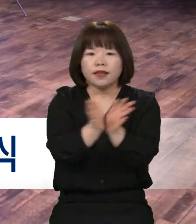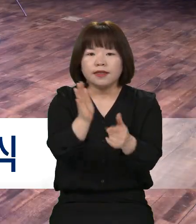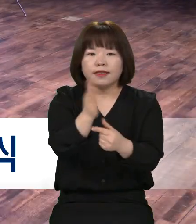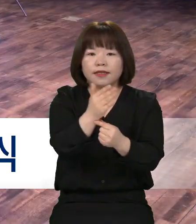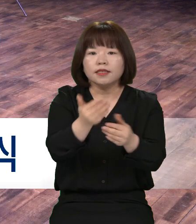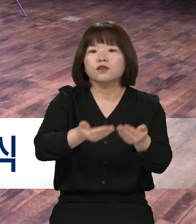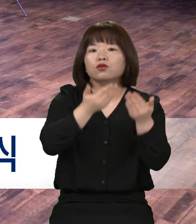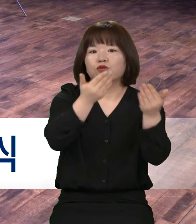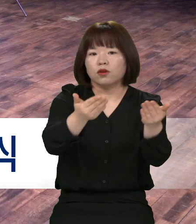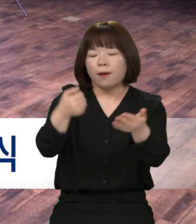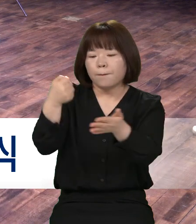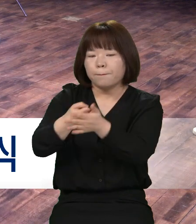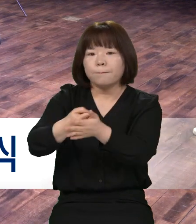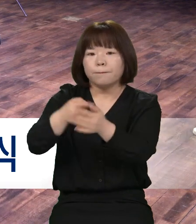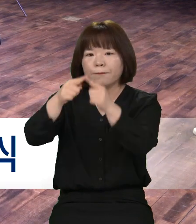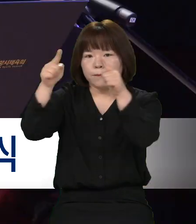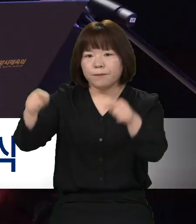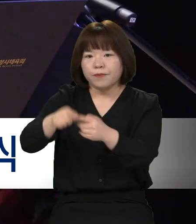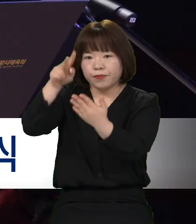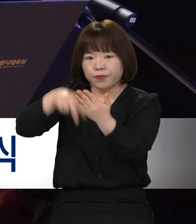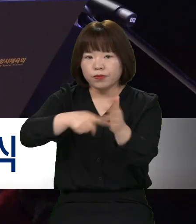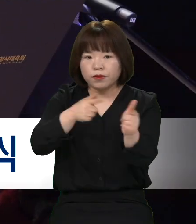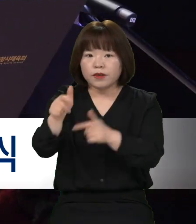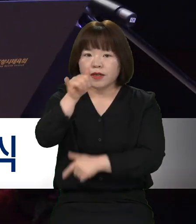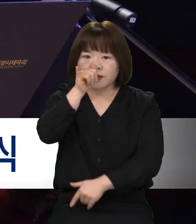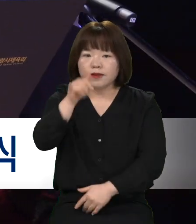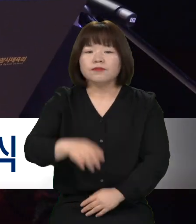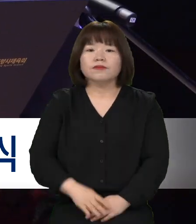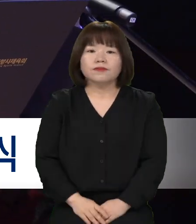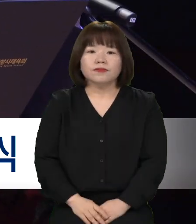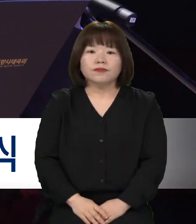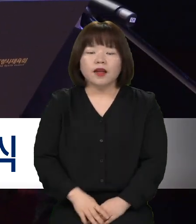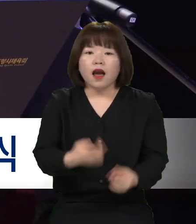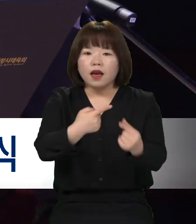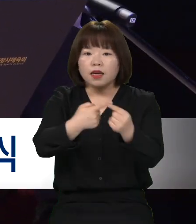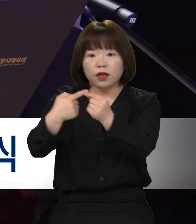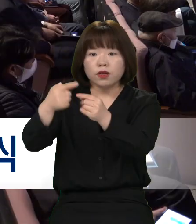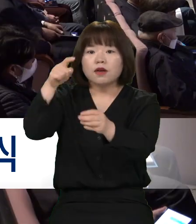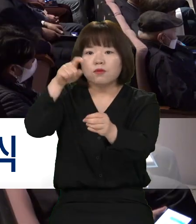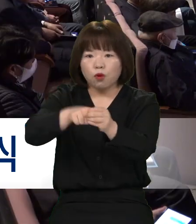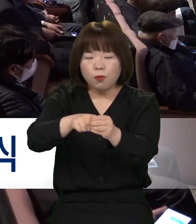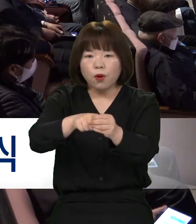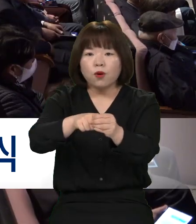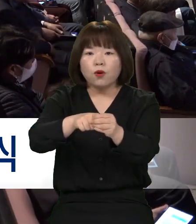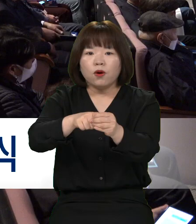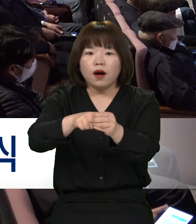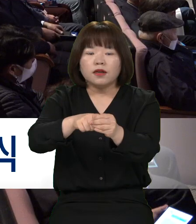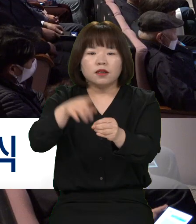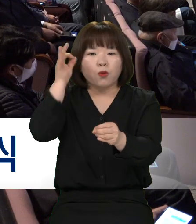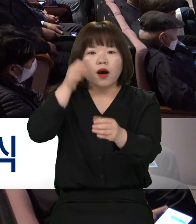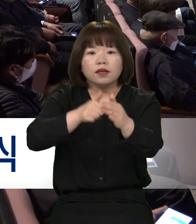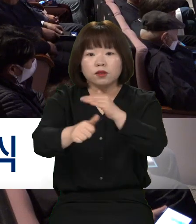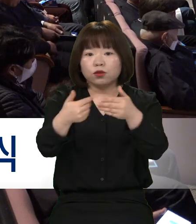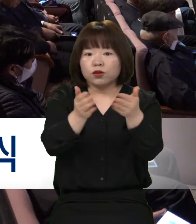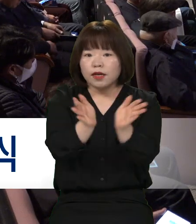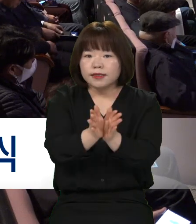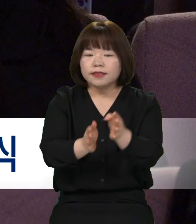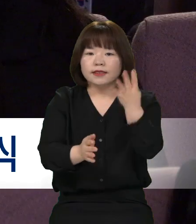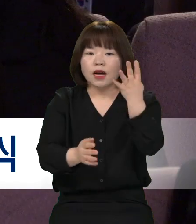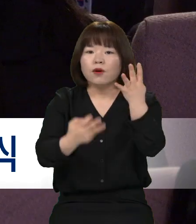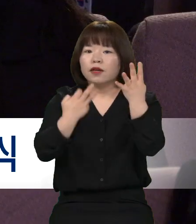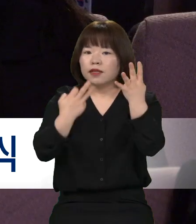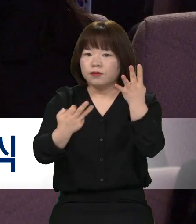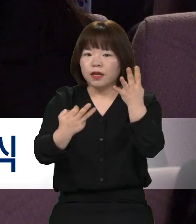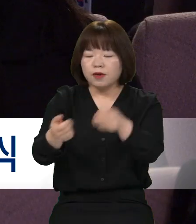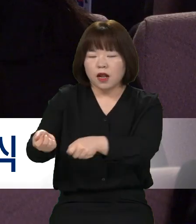수여 필승 결의문 낭독 등이 진행됐습니다 대회 종합 우승을 목표로 필승을 다시 만 포항시 선수단은